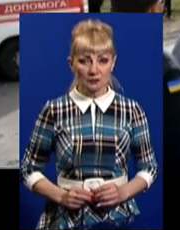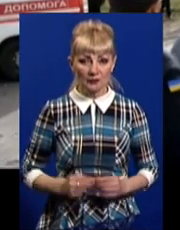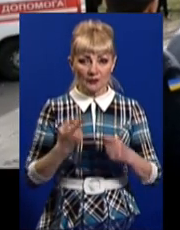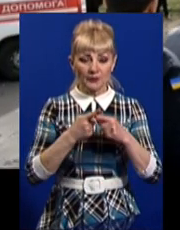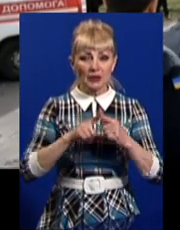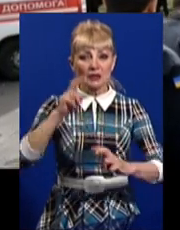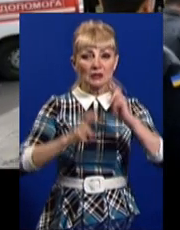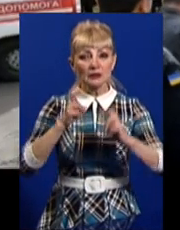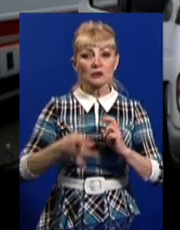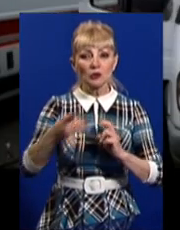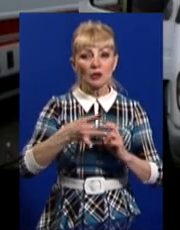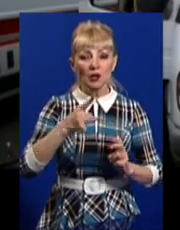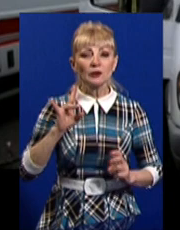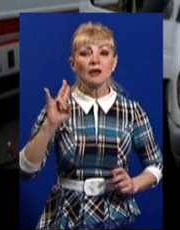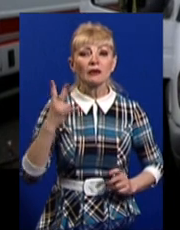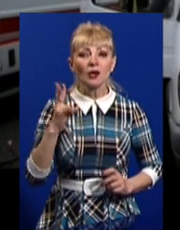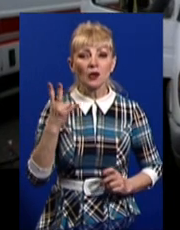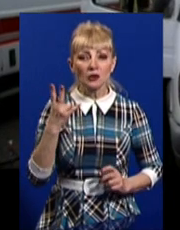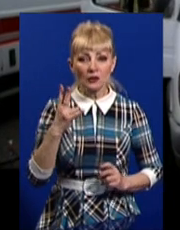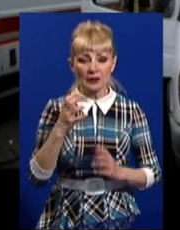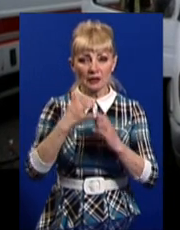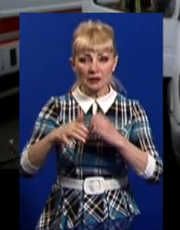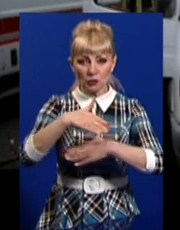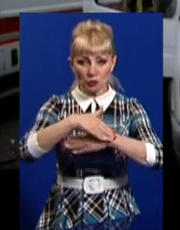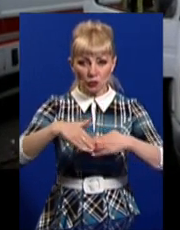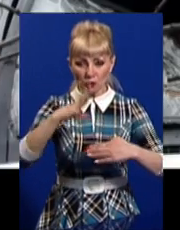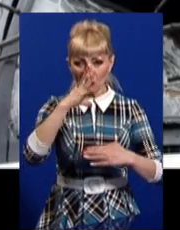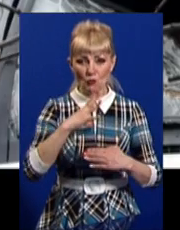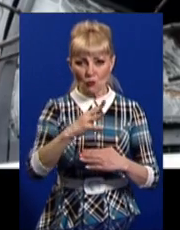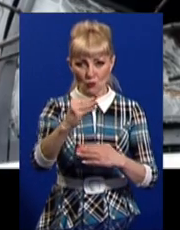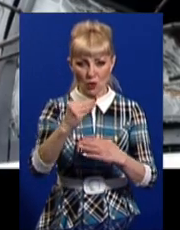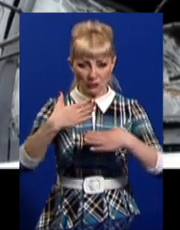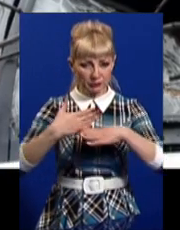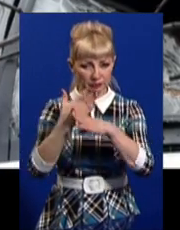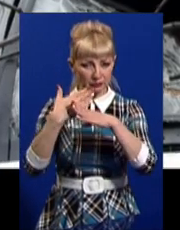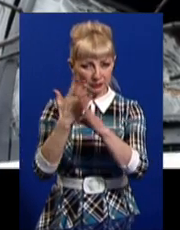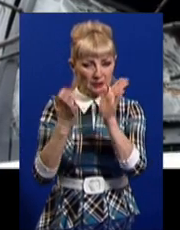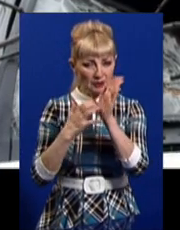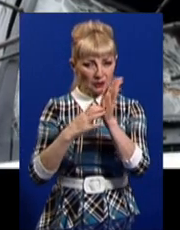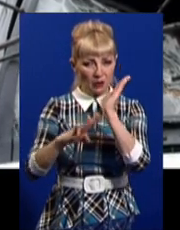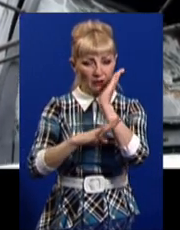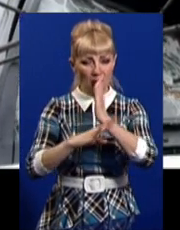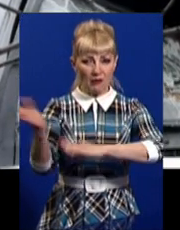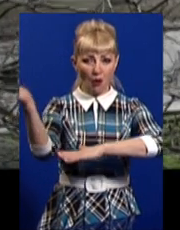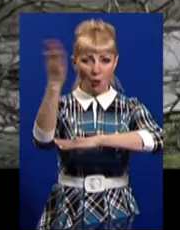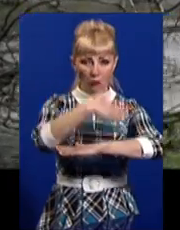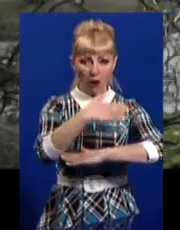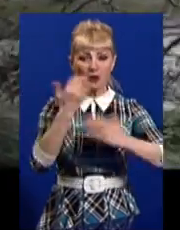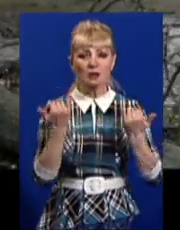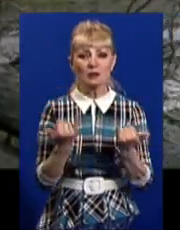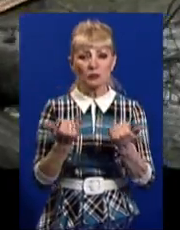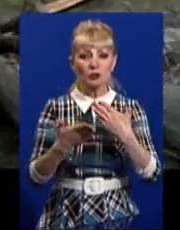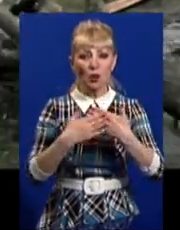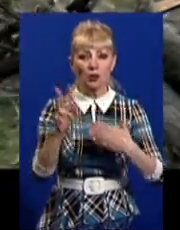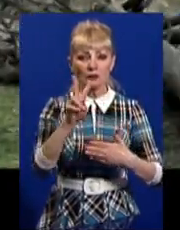Це Заводський район Миколаєва. Посеред вулиці маршрутка з потрощеним склом. Дерево на нього впало сьогодні